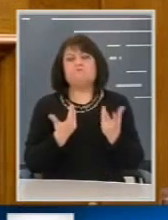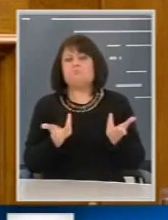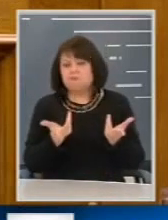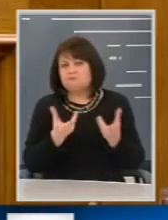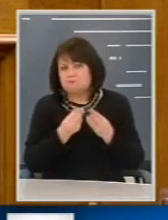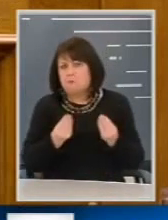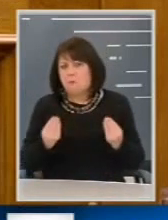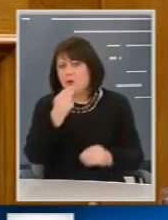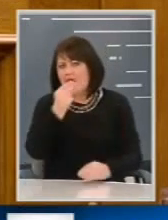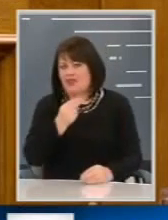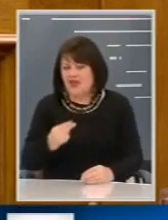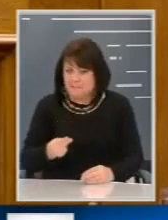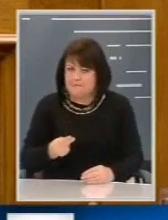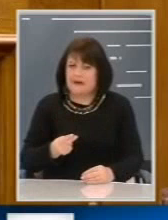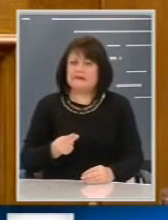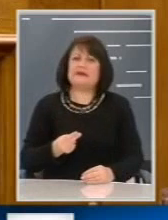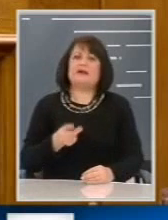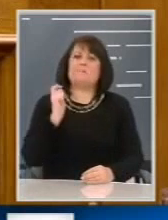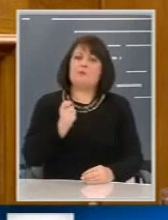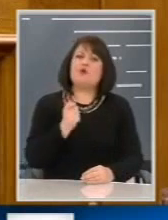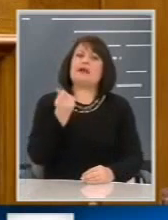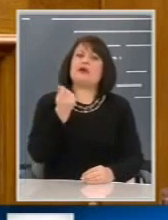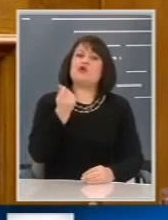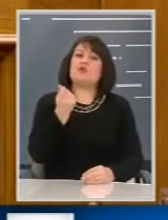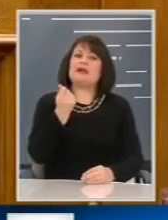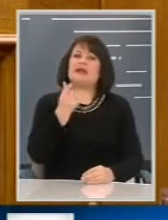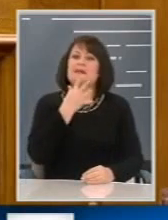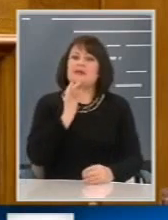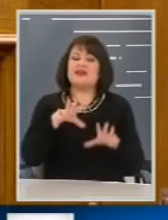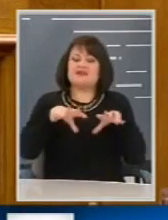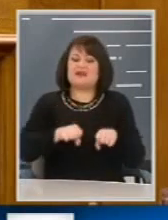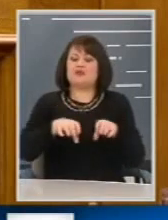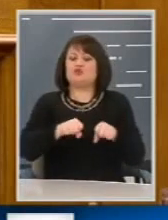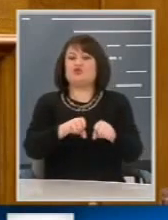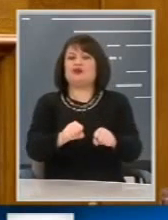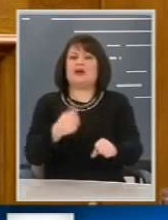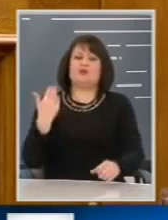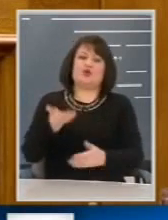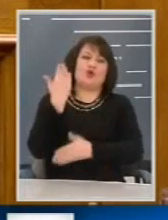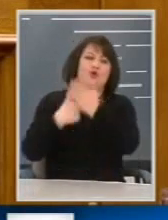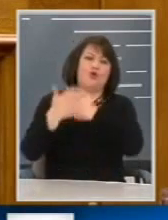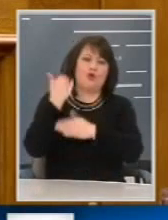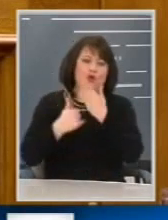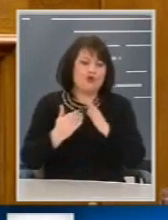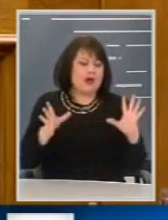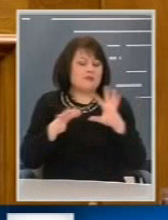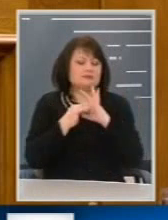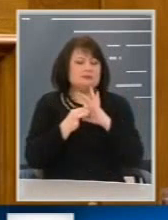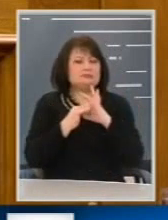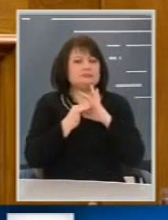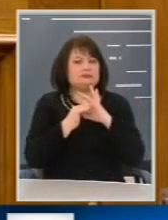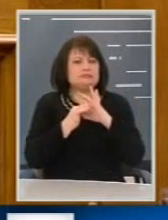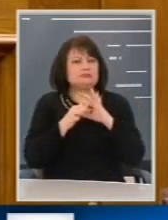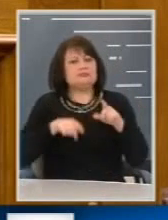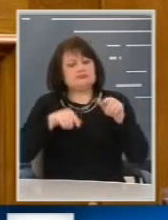αν θέλετε, του συστήματος πολιτικής και οικονομικής εξουσίας των χρόνων που προηγήθηκαν, των σχέσεων εξάρτησης,